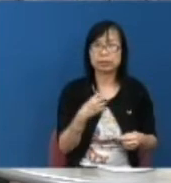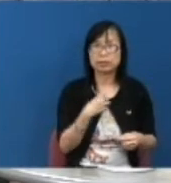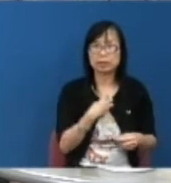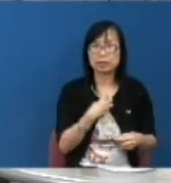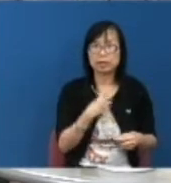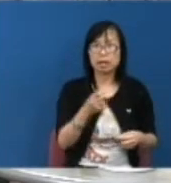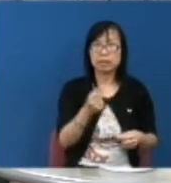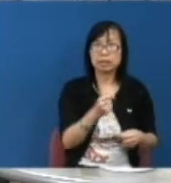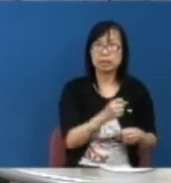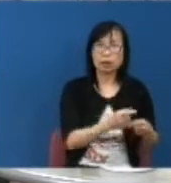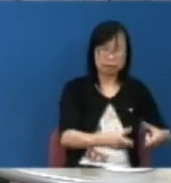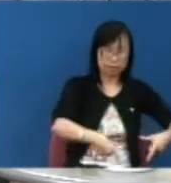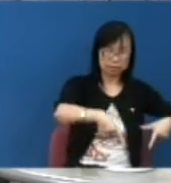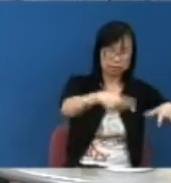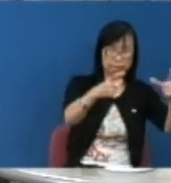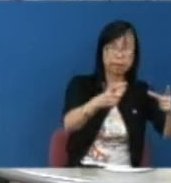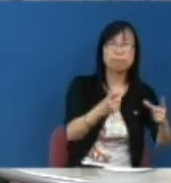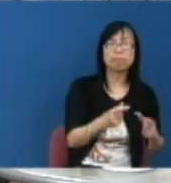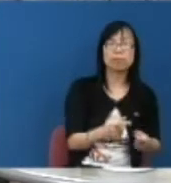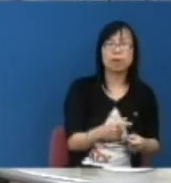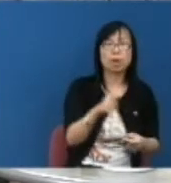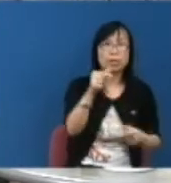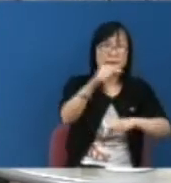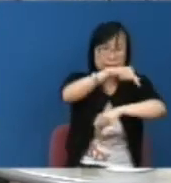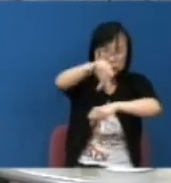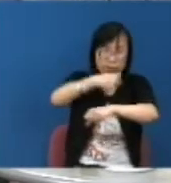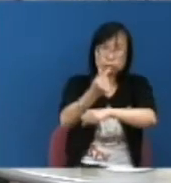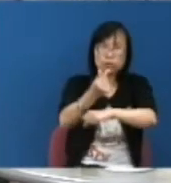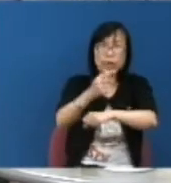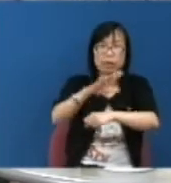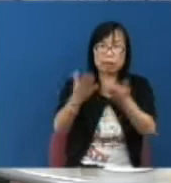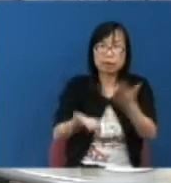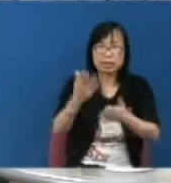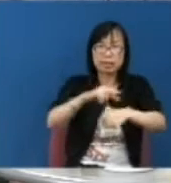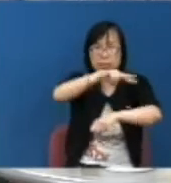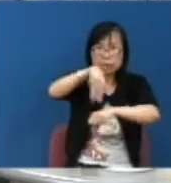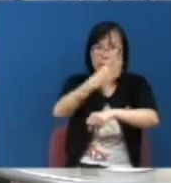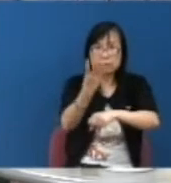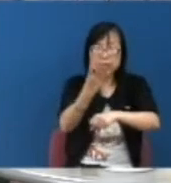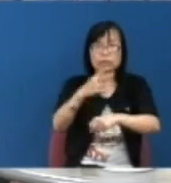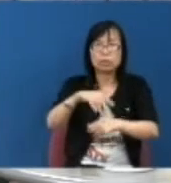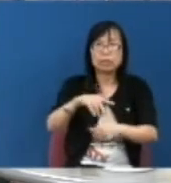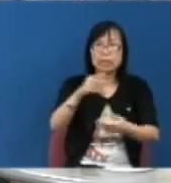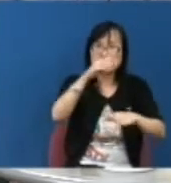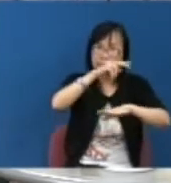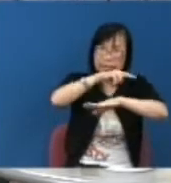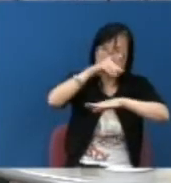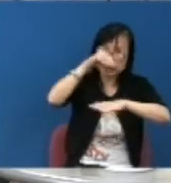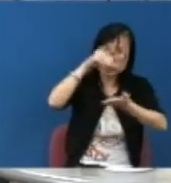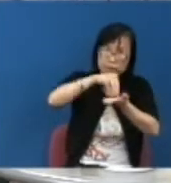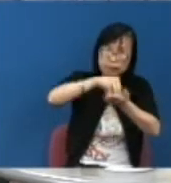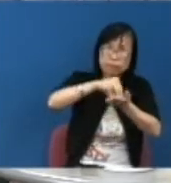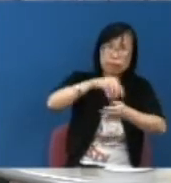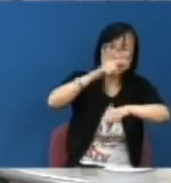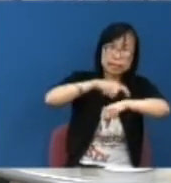你嗰只種你嗰種植物可能係十個鐘或者係要24小時淋一次水，咁你 set 個 timer。 嗯， 係啦，